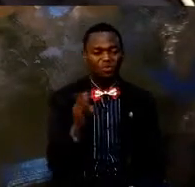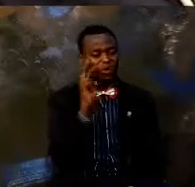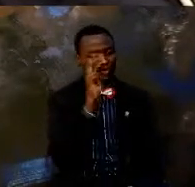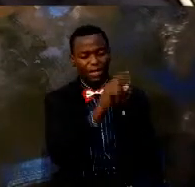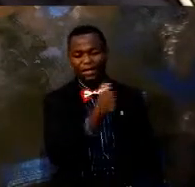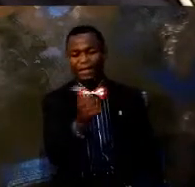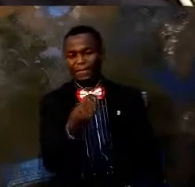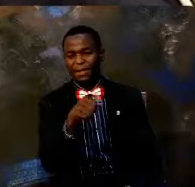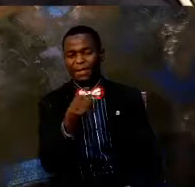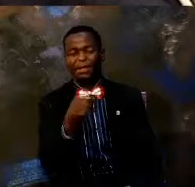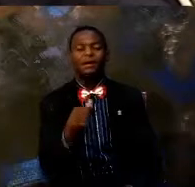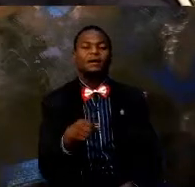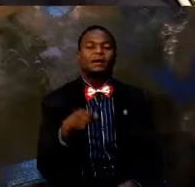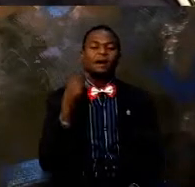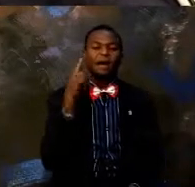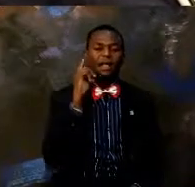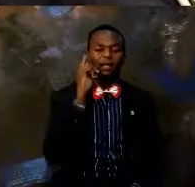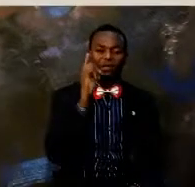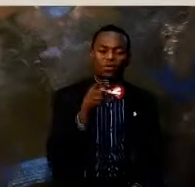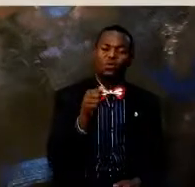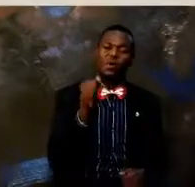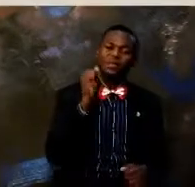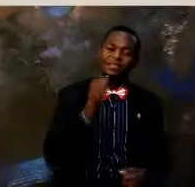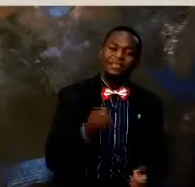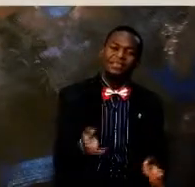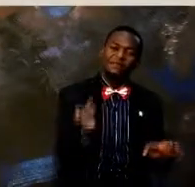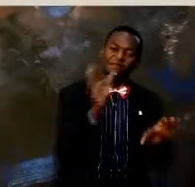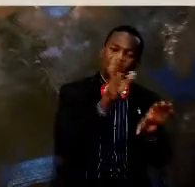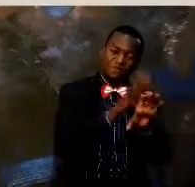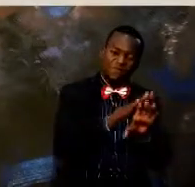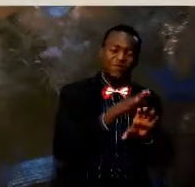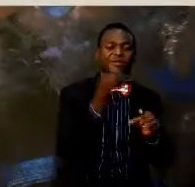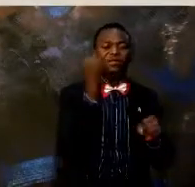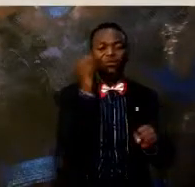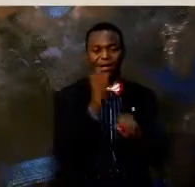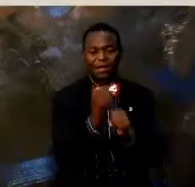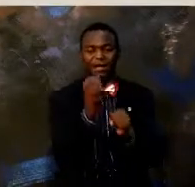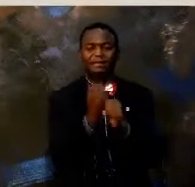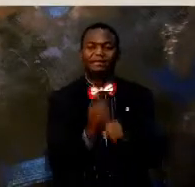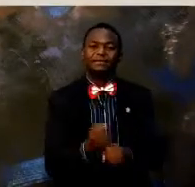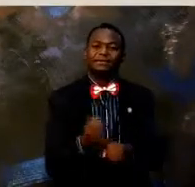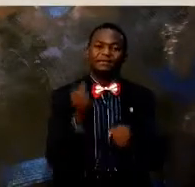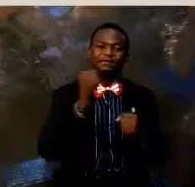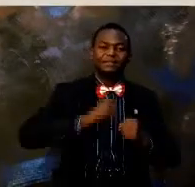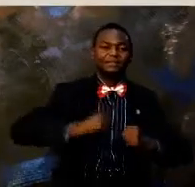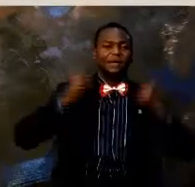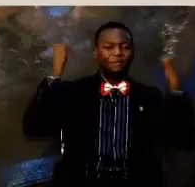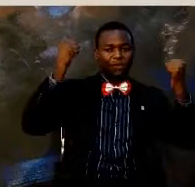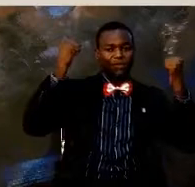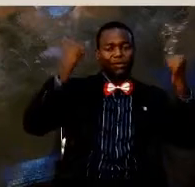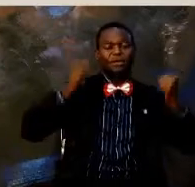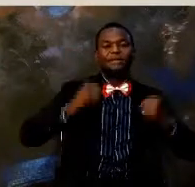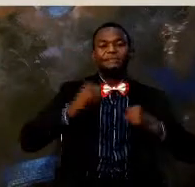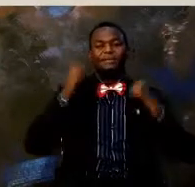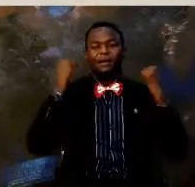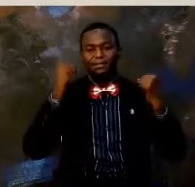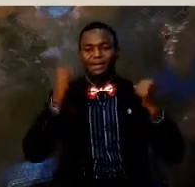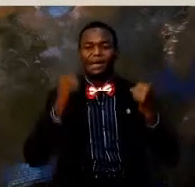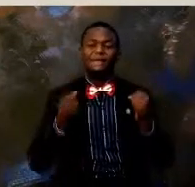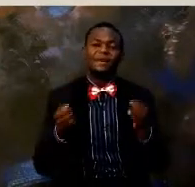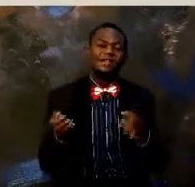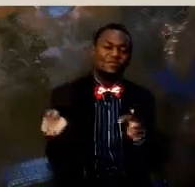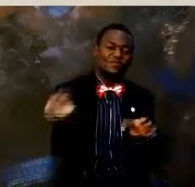No, Biblia inasema alikuwa ndiye stadi wa kazi, mahiri, champion, master